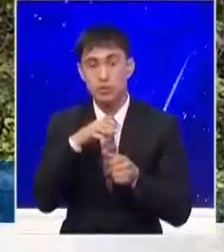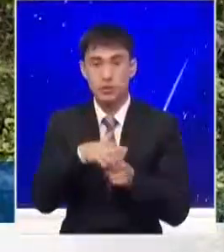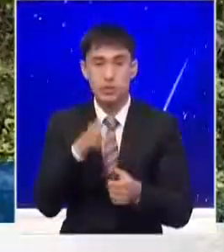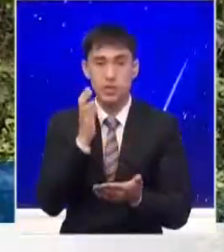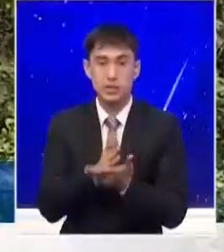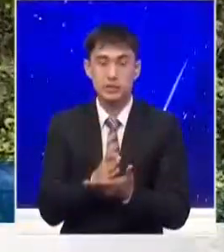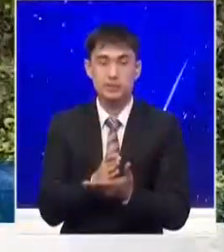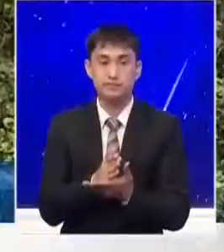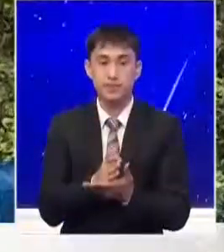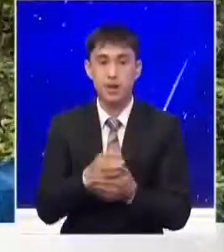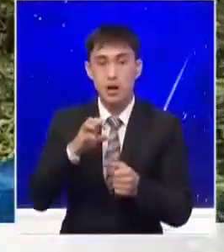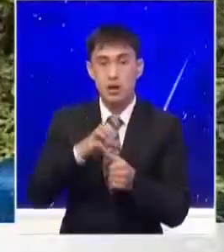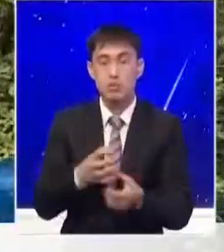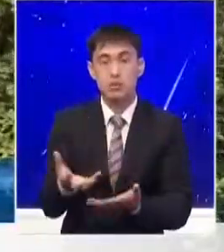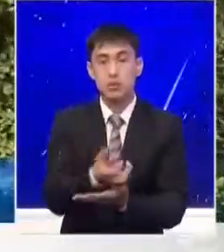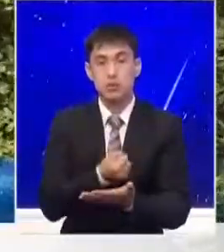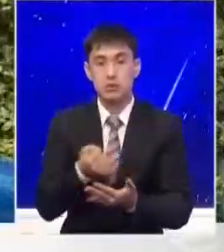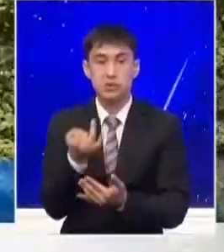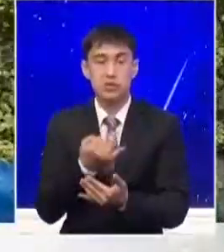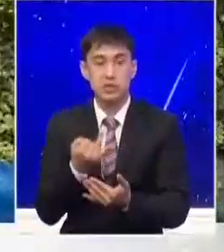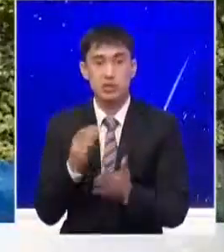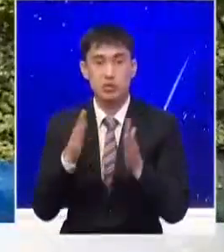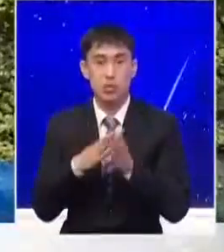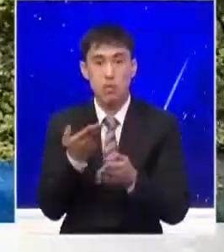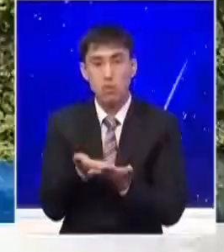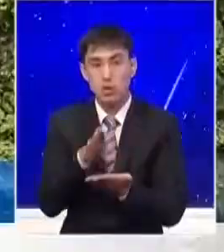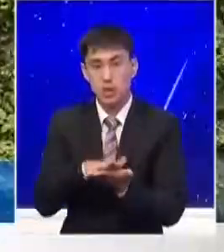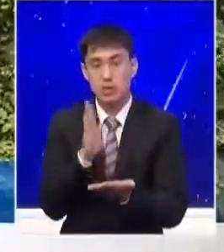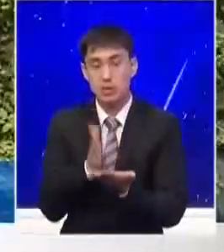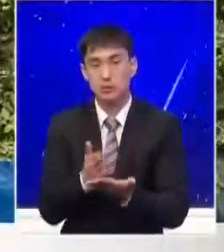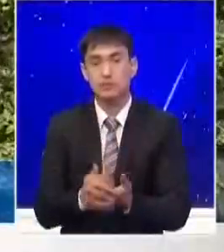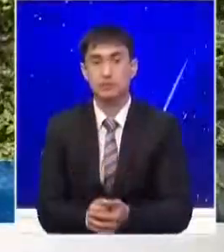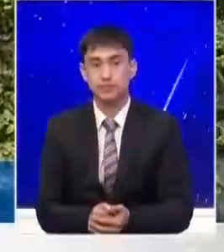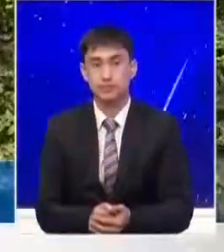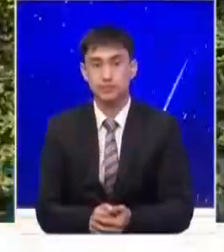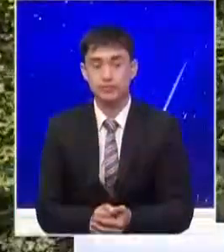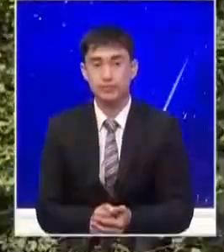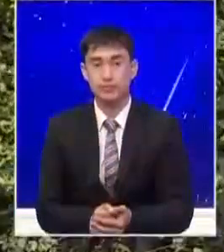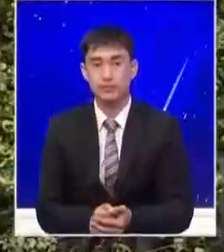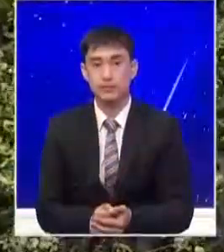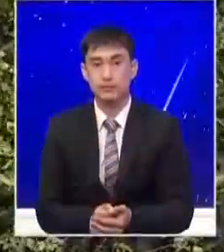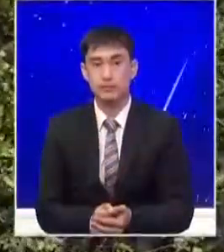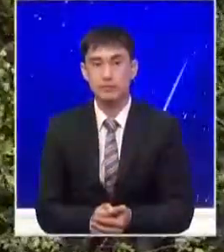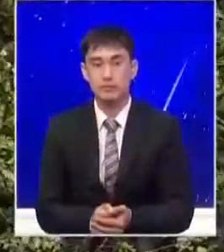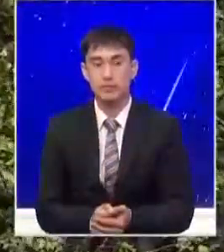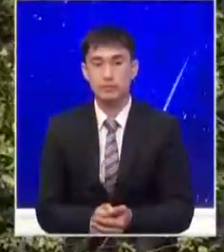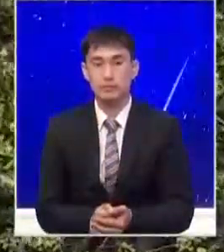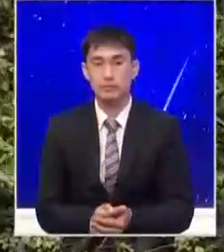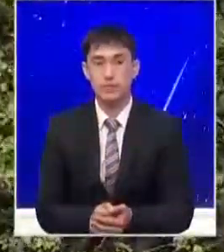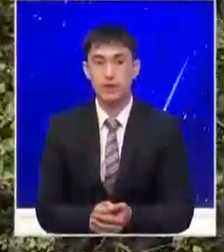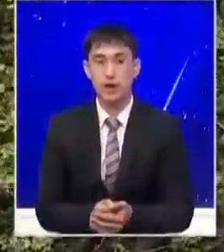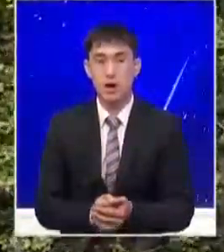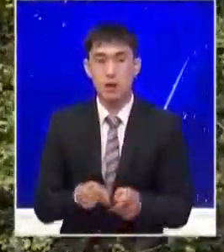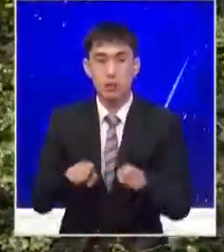есть. Ну, грибы соберешь, интересно же, дома пожарить свежачка тоже интересно. Вот. Ну, а по